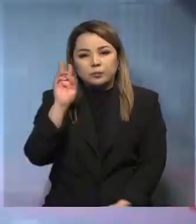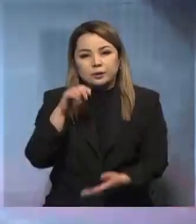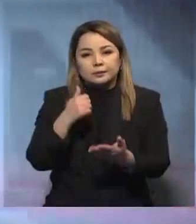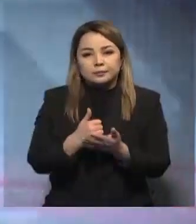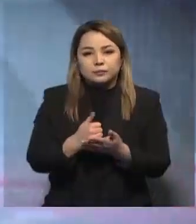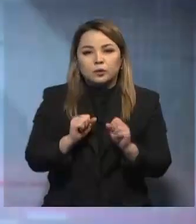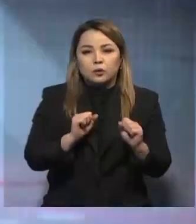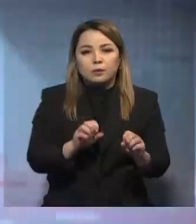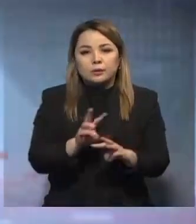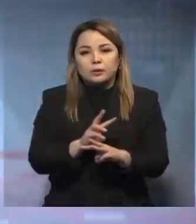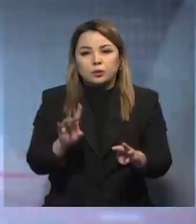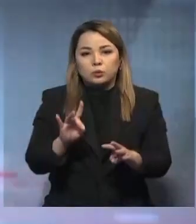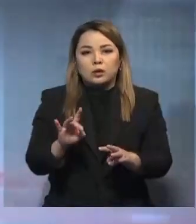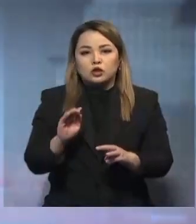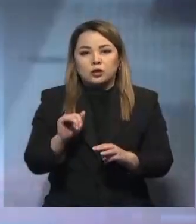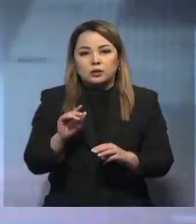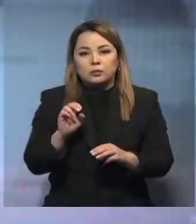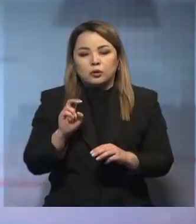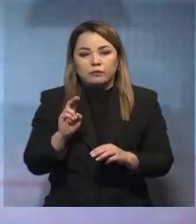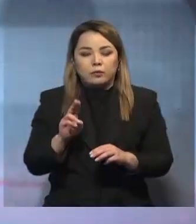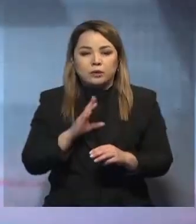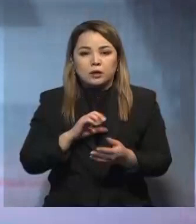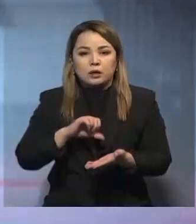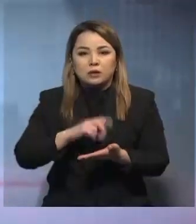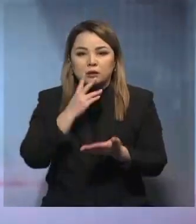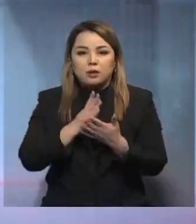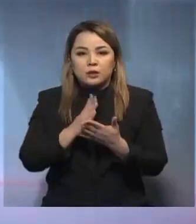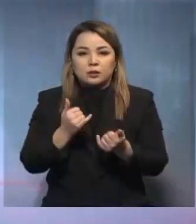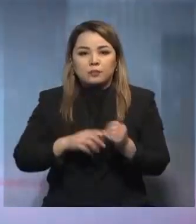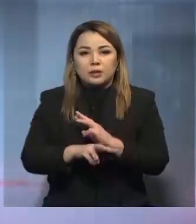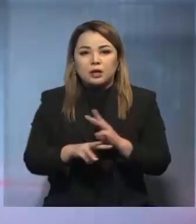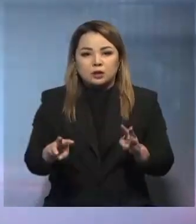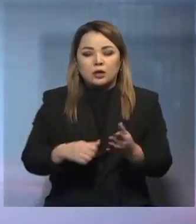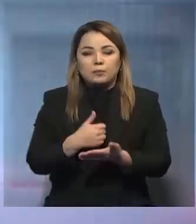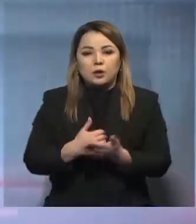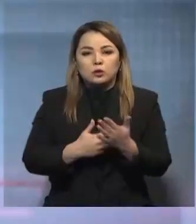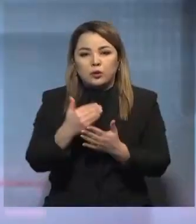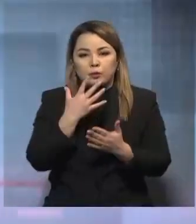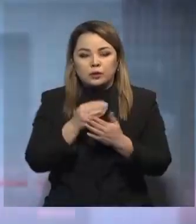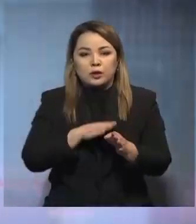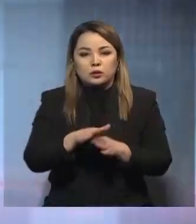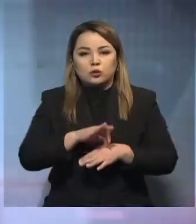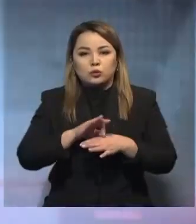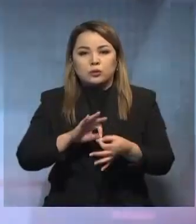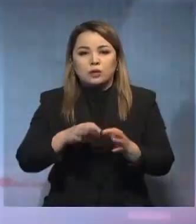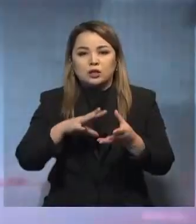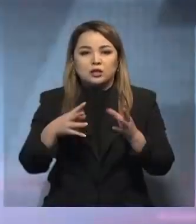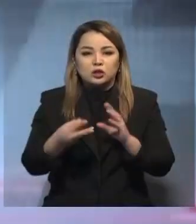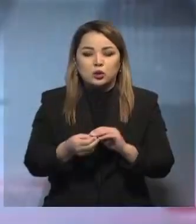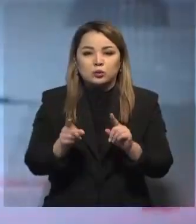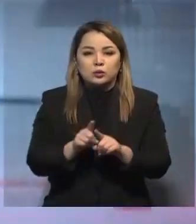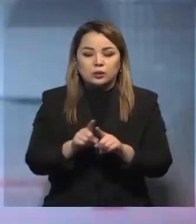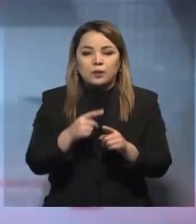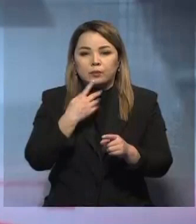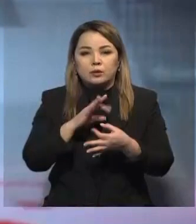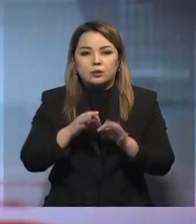Мемлекет басшысы қорғаныс министрі Руслан Жақсылықовты қабылдады. Министр жоғары бас қолы басшыға былтыр атқарылған жұмыстардың нәтижелері туралы